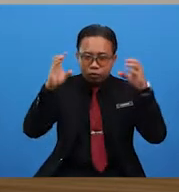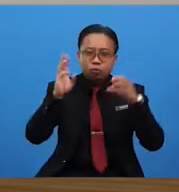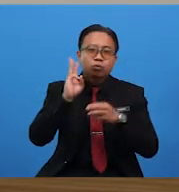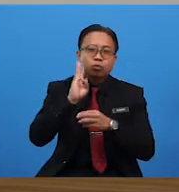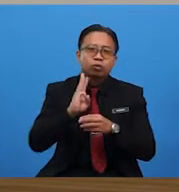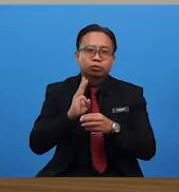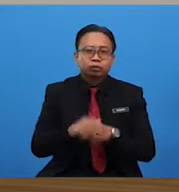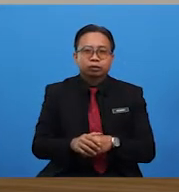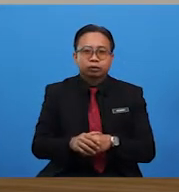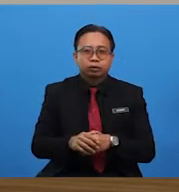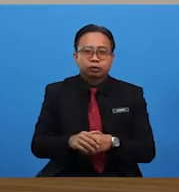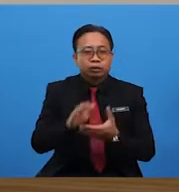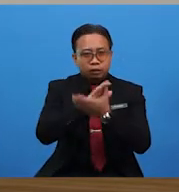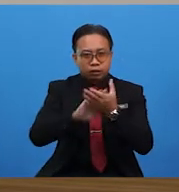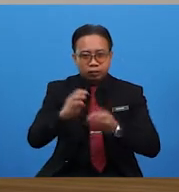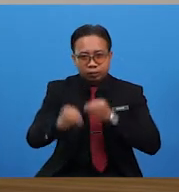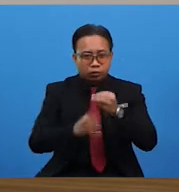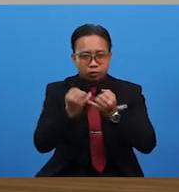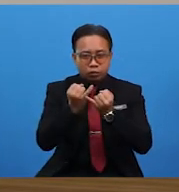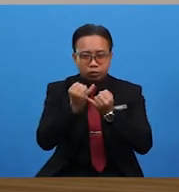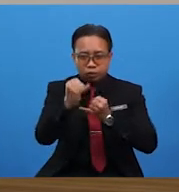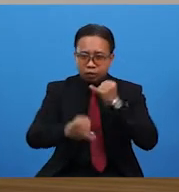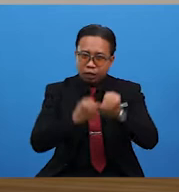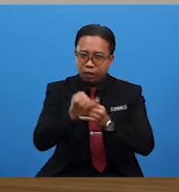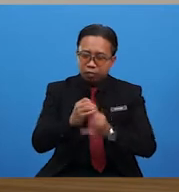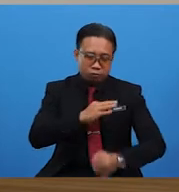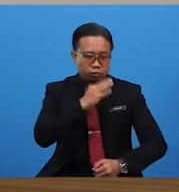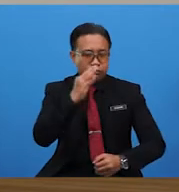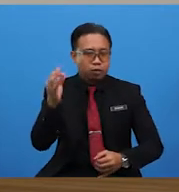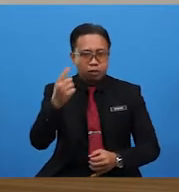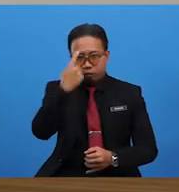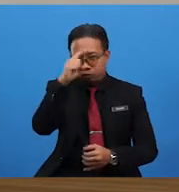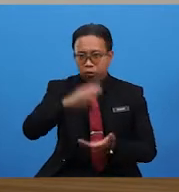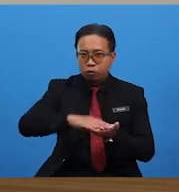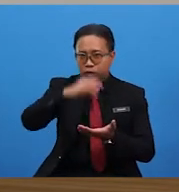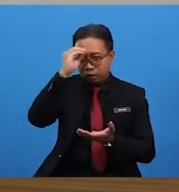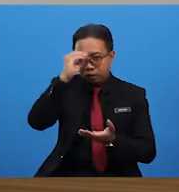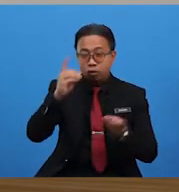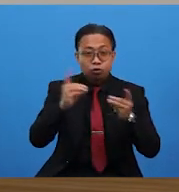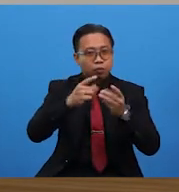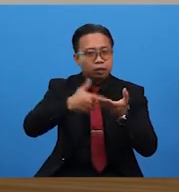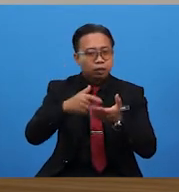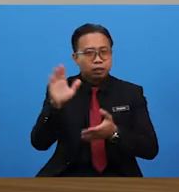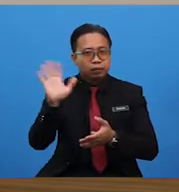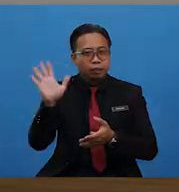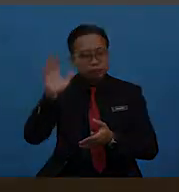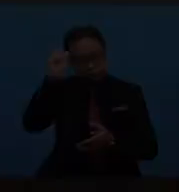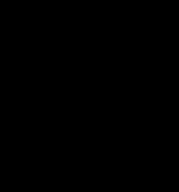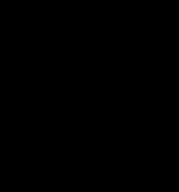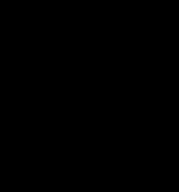mengucapkan selamat dan terus bersemangat untuk belajar berjumpa lagi bye-bye